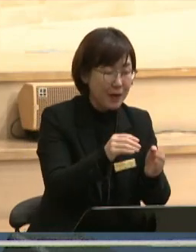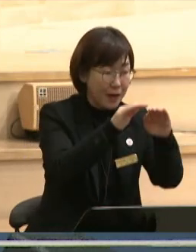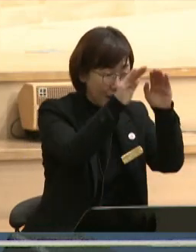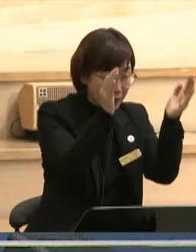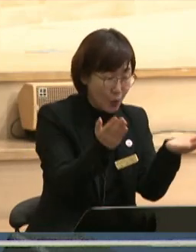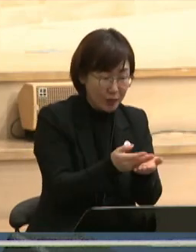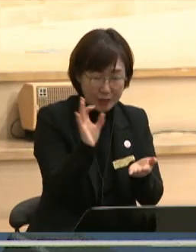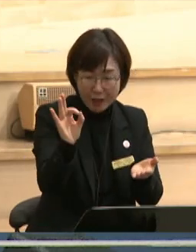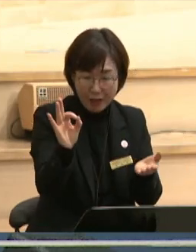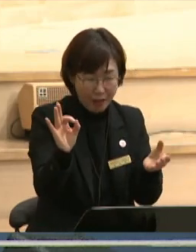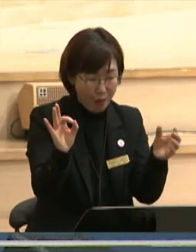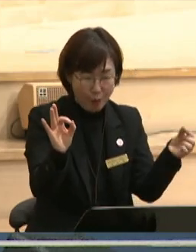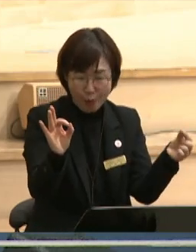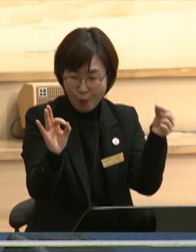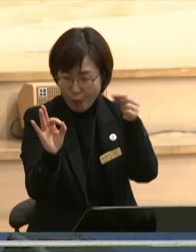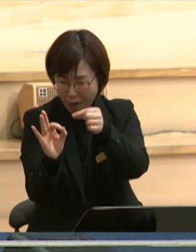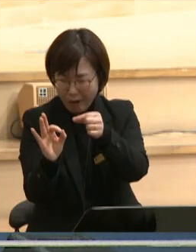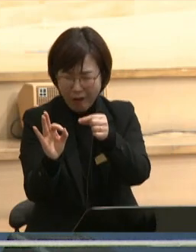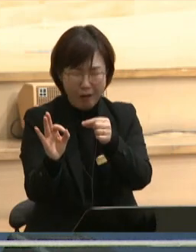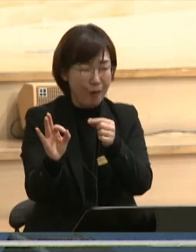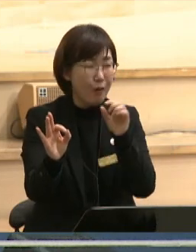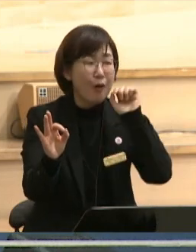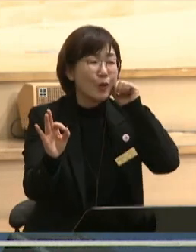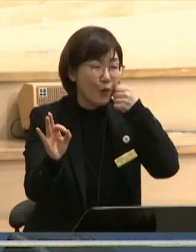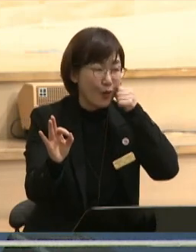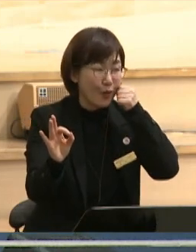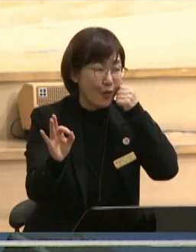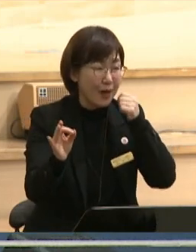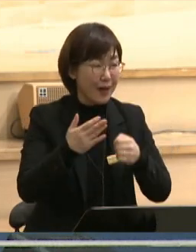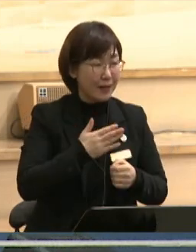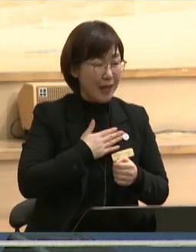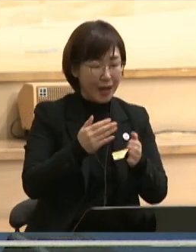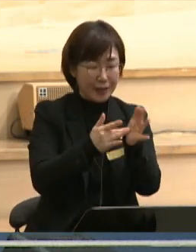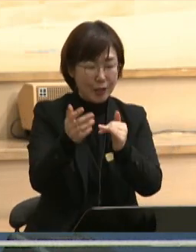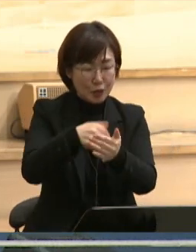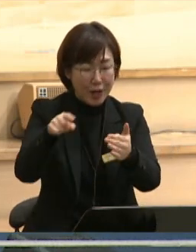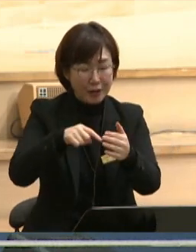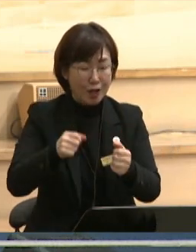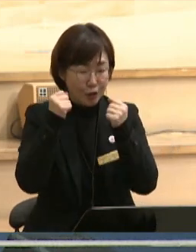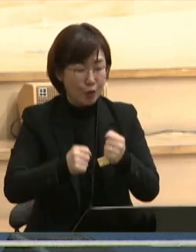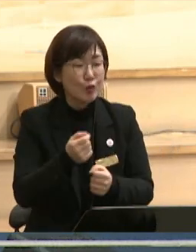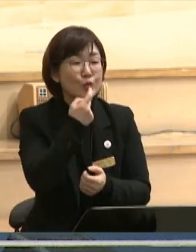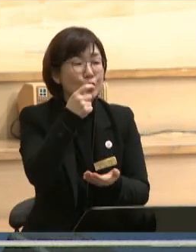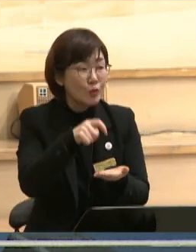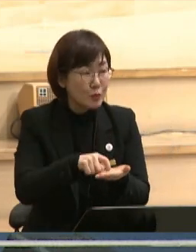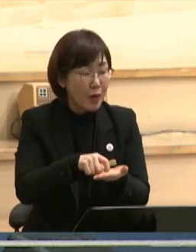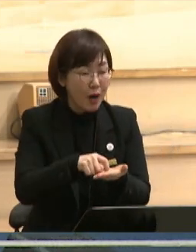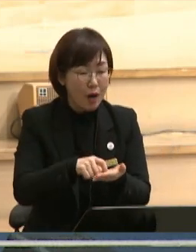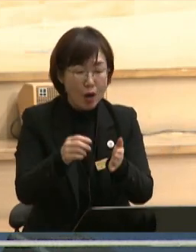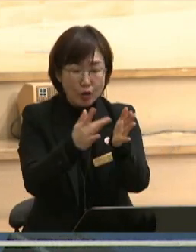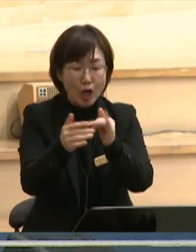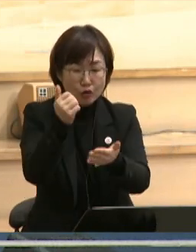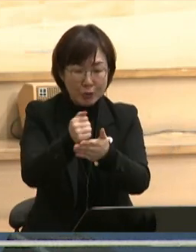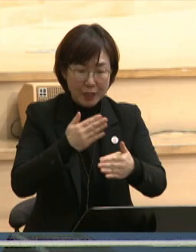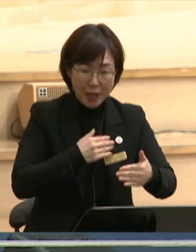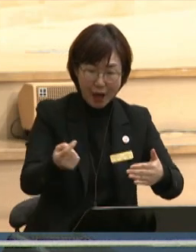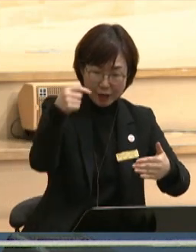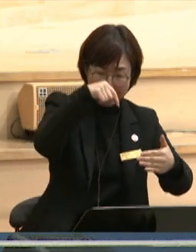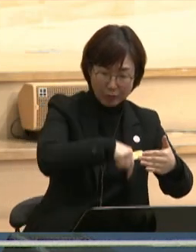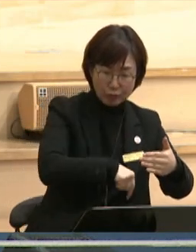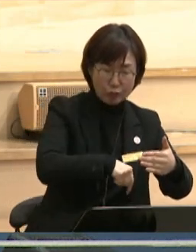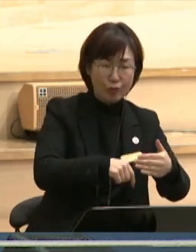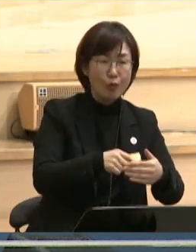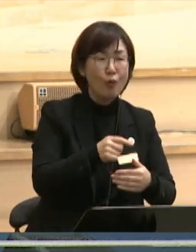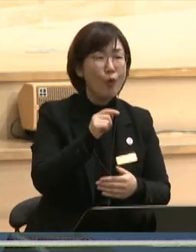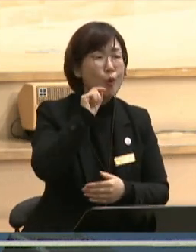맞습니까 우리가 예수님 안에 거하는 것은 쉬운데 우리가 예수님 안에 가는데 예수님도 우리 안에 거하는